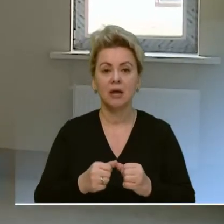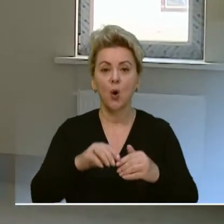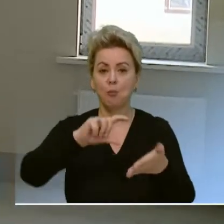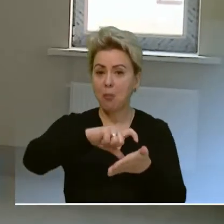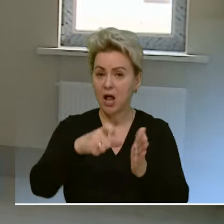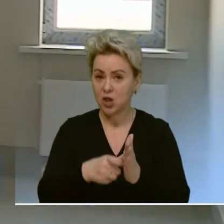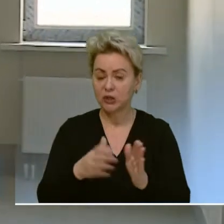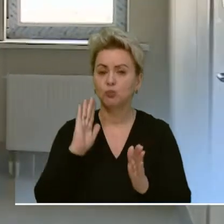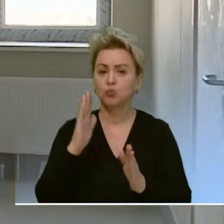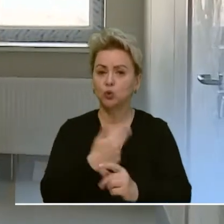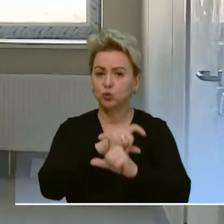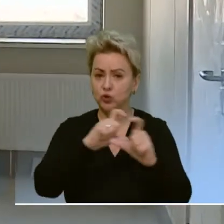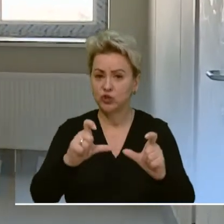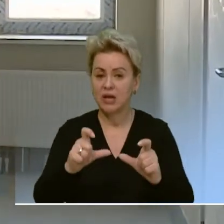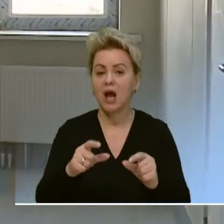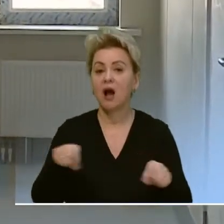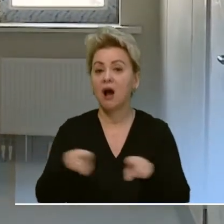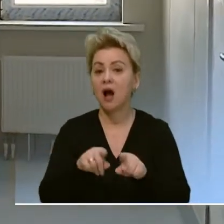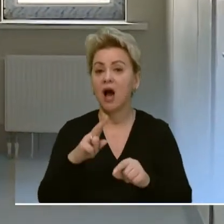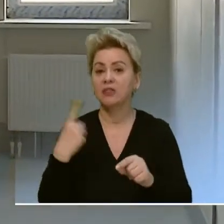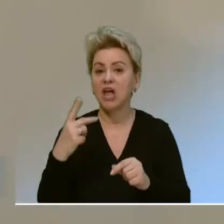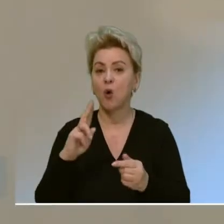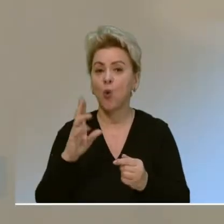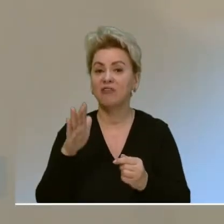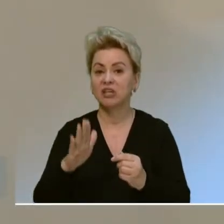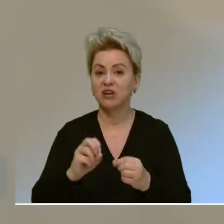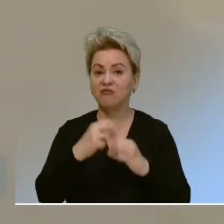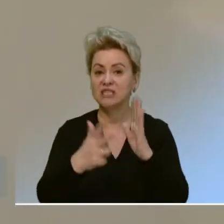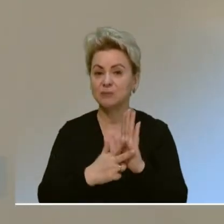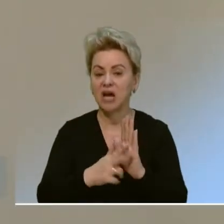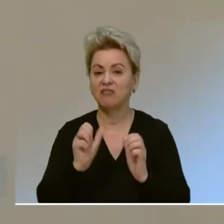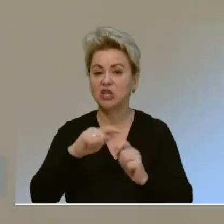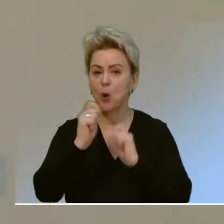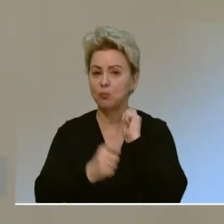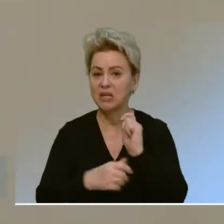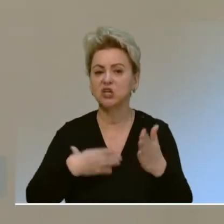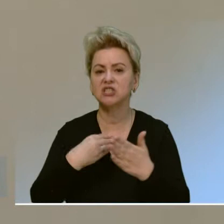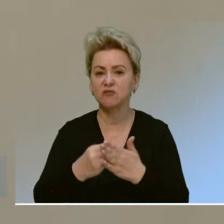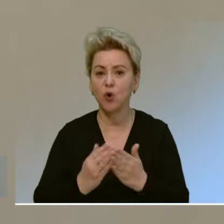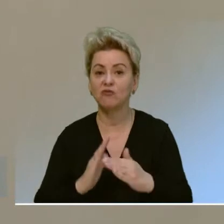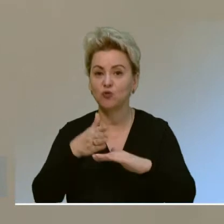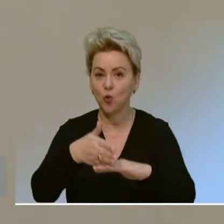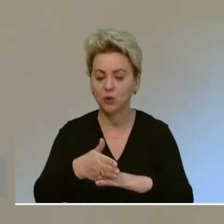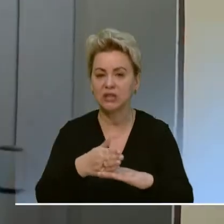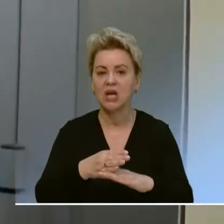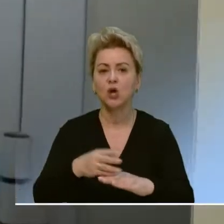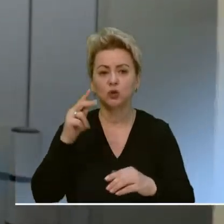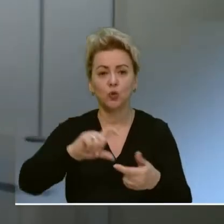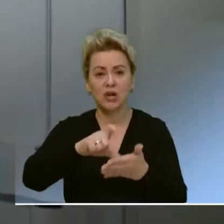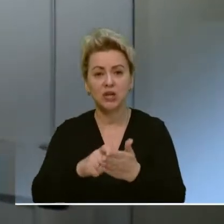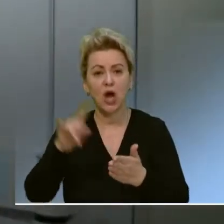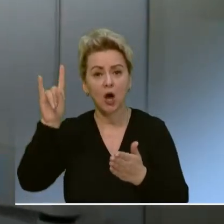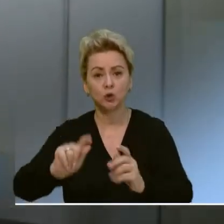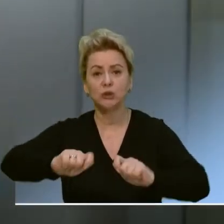Палаты будущей инфекционки – почти однокомнатные квартиры, 18 квадратных метров. У каждой свой автономный вход, санузел и окно